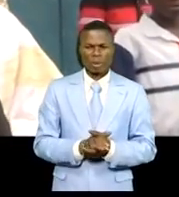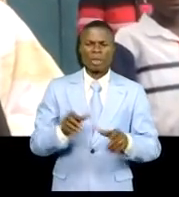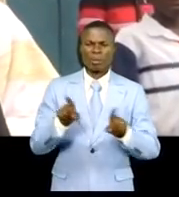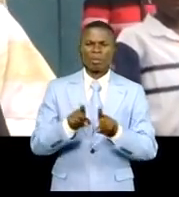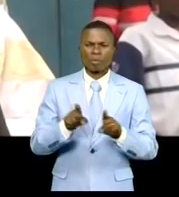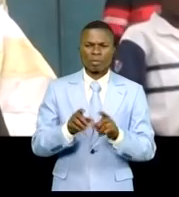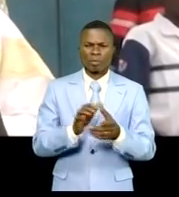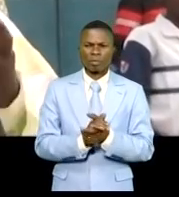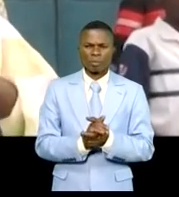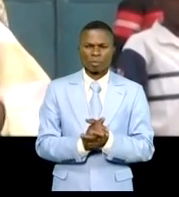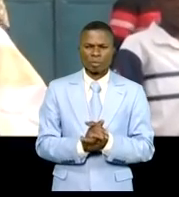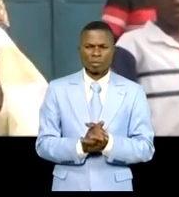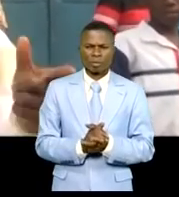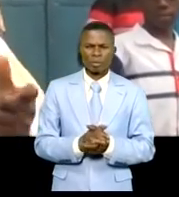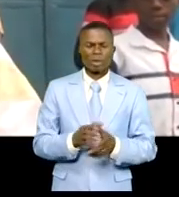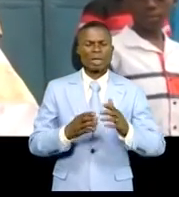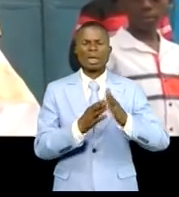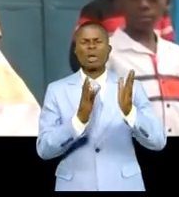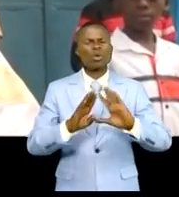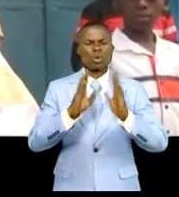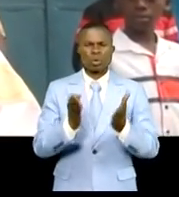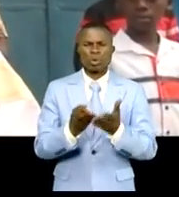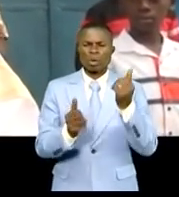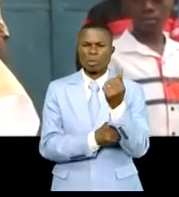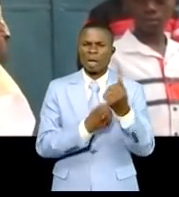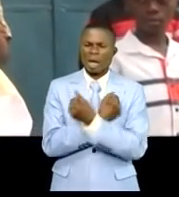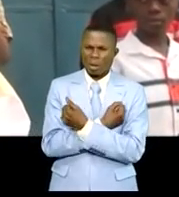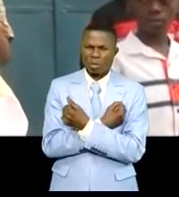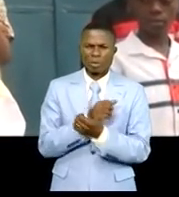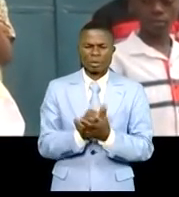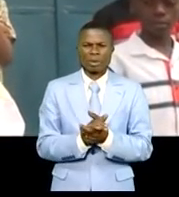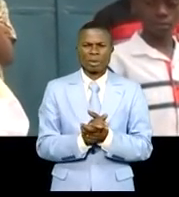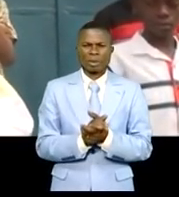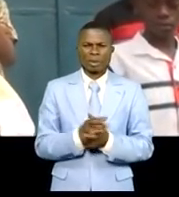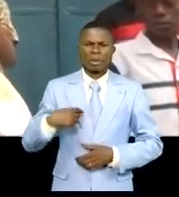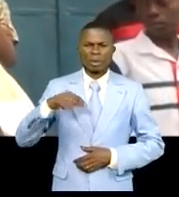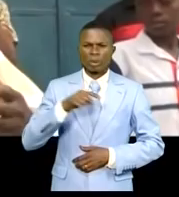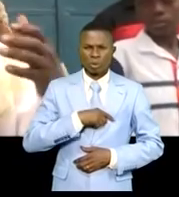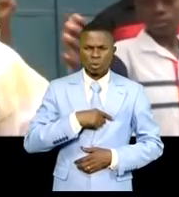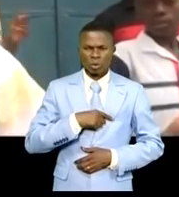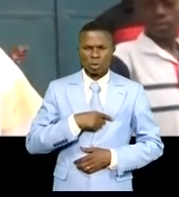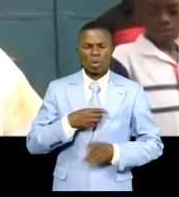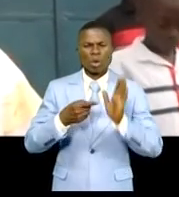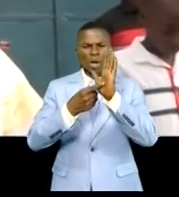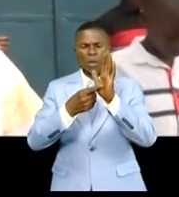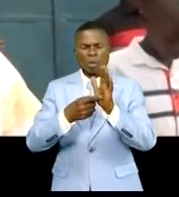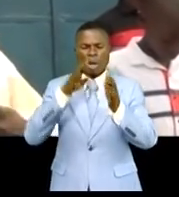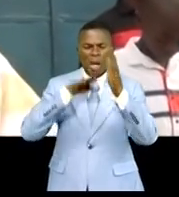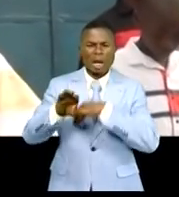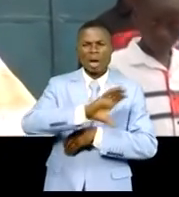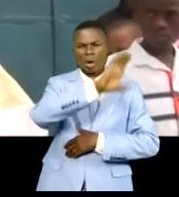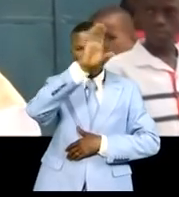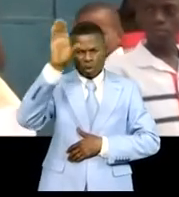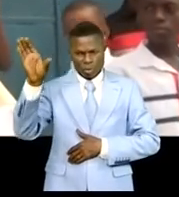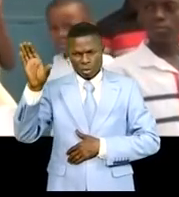avec la souffrance partagée avec celle du Christ, c'est un lot. Nous allons nous préparer pour entrer au ciel, c'est en passant